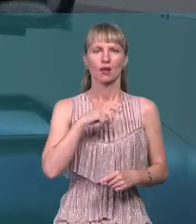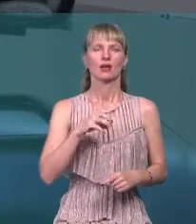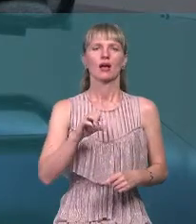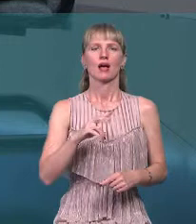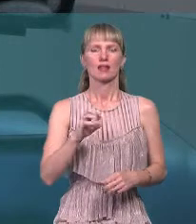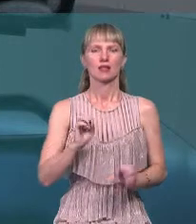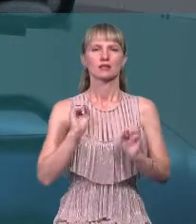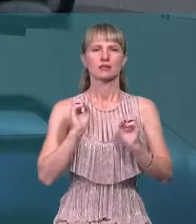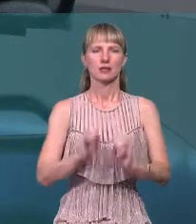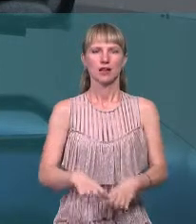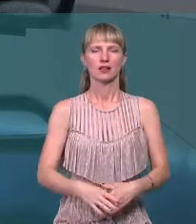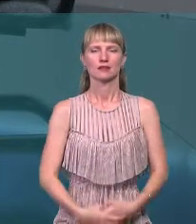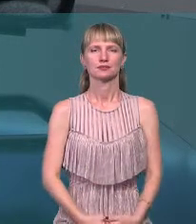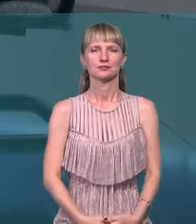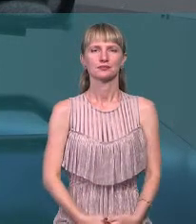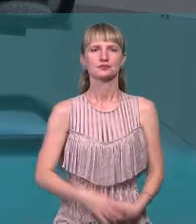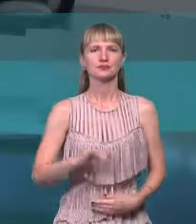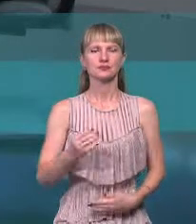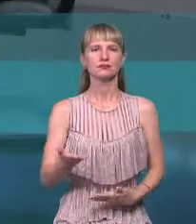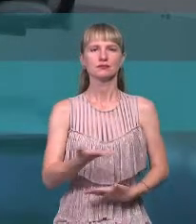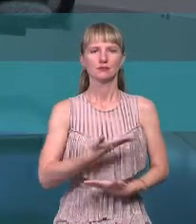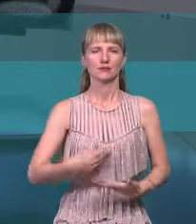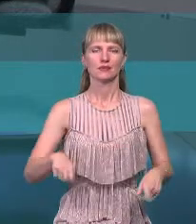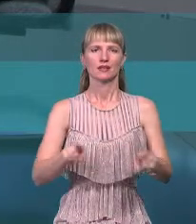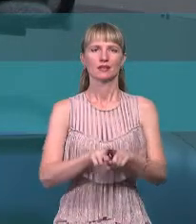склали. І ми також